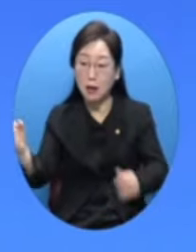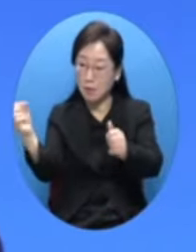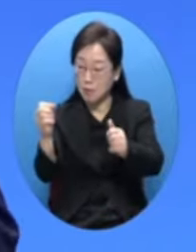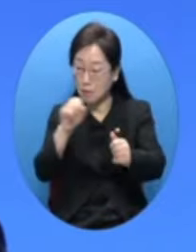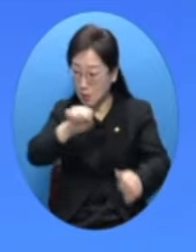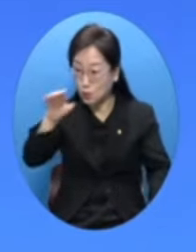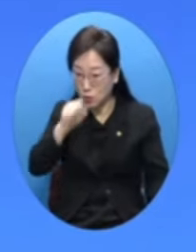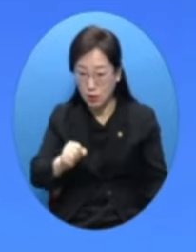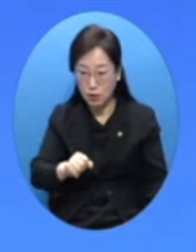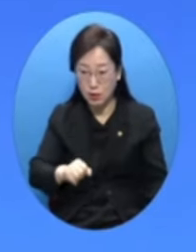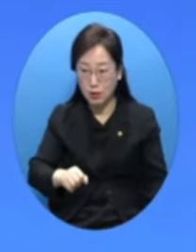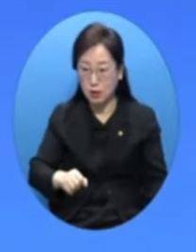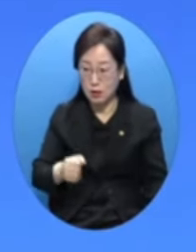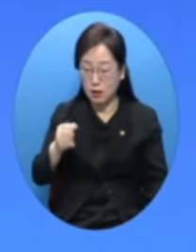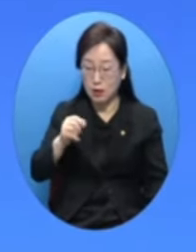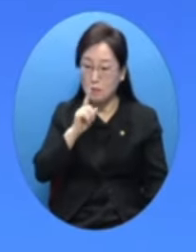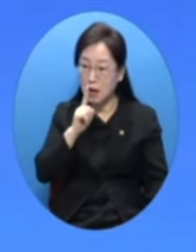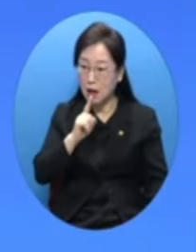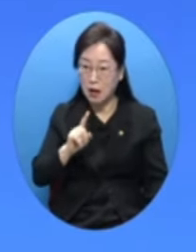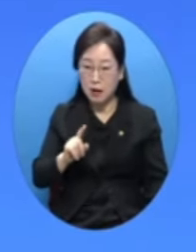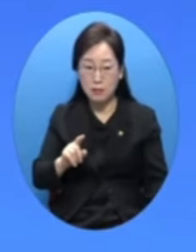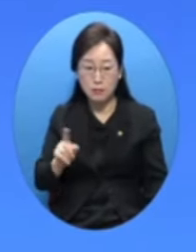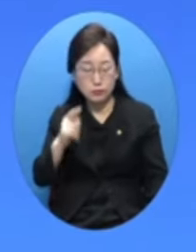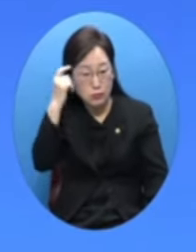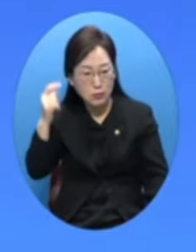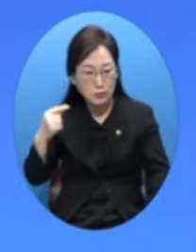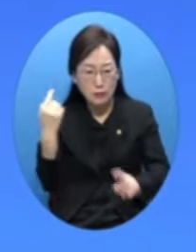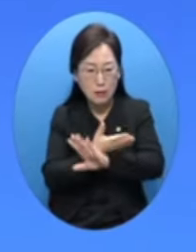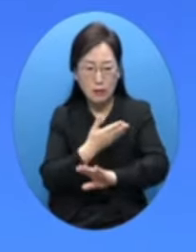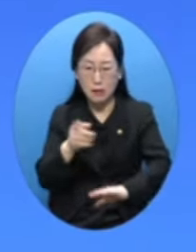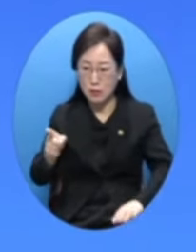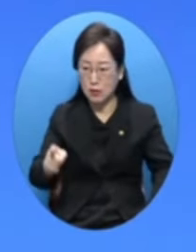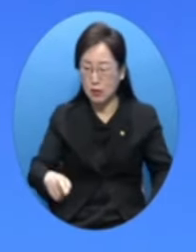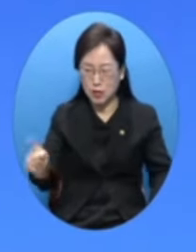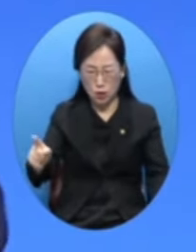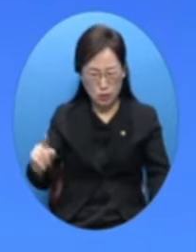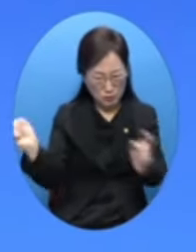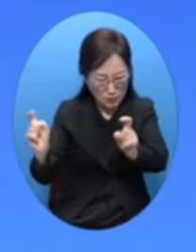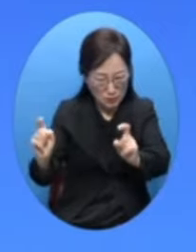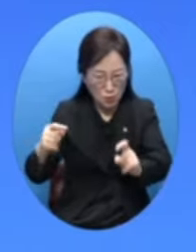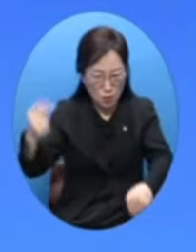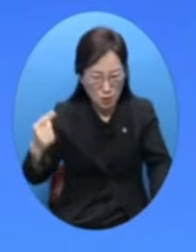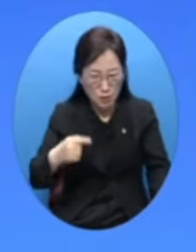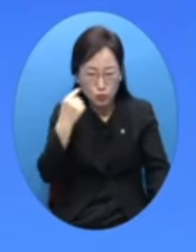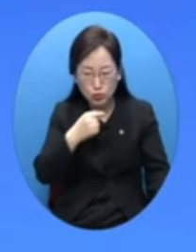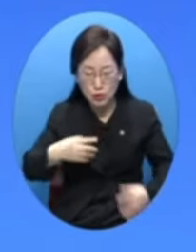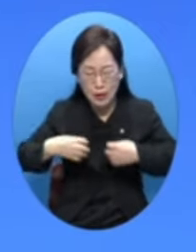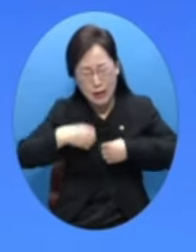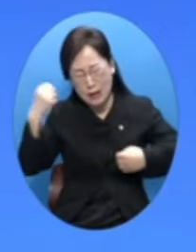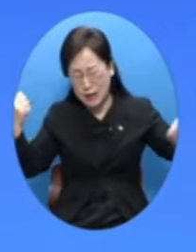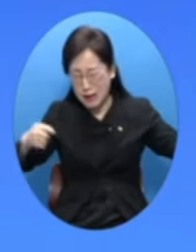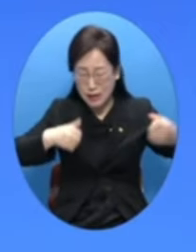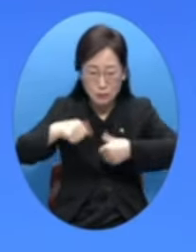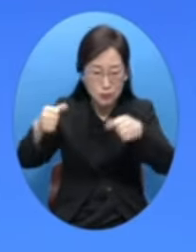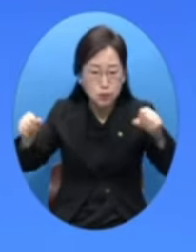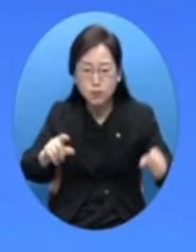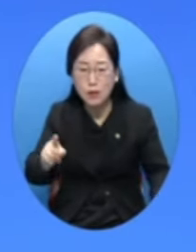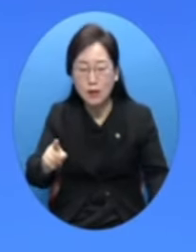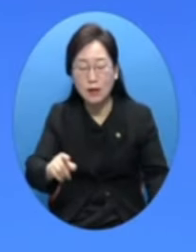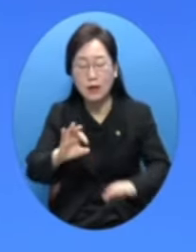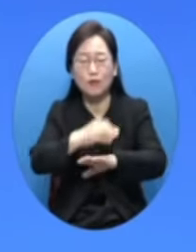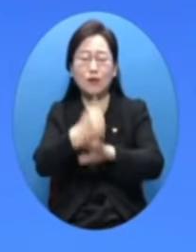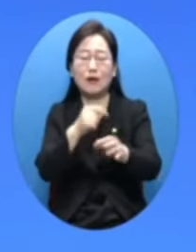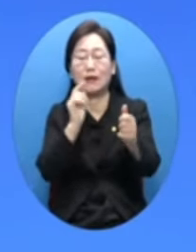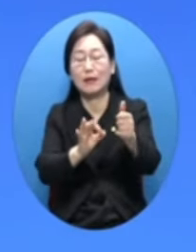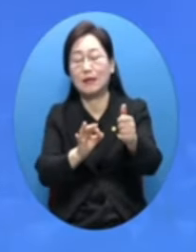하나님이냐? 저건 나한테 시비 걸로 싸움하러 왔다. 탄식하면 옷을 막 찢었어요. 참 그 왕이 답답합니다.